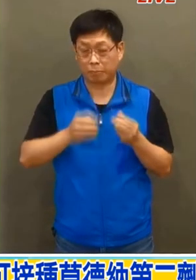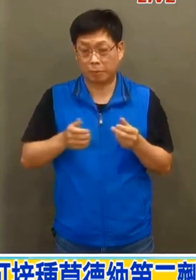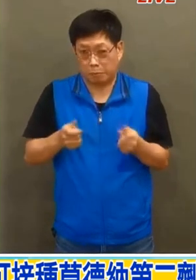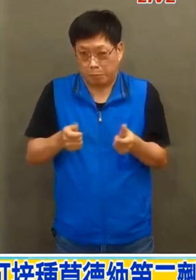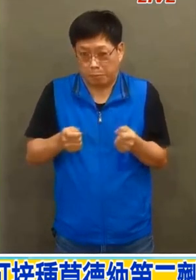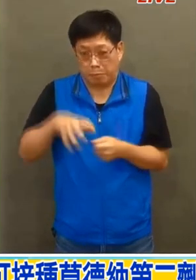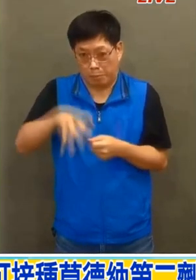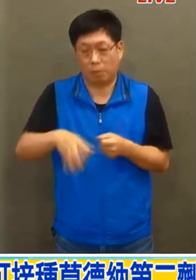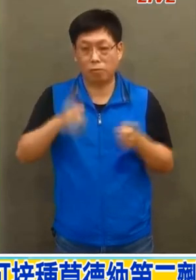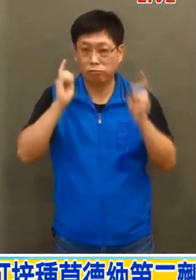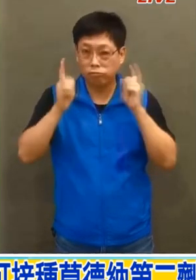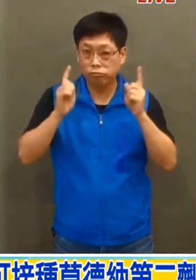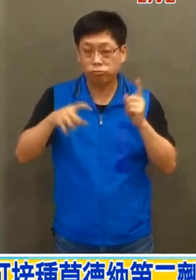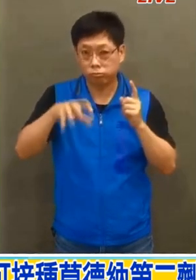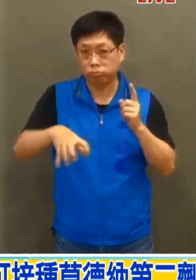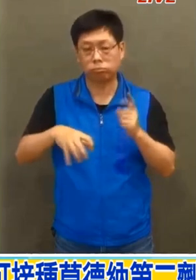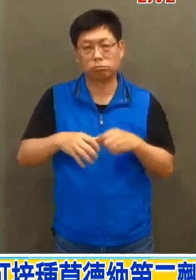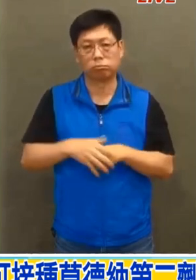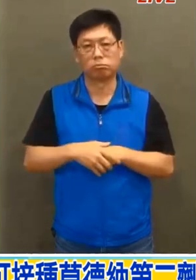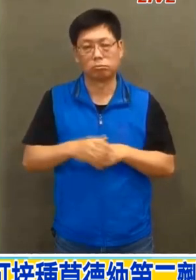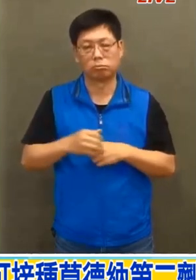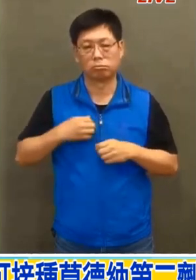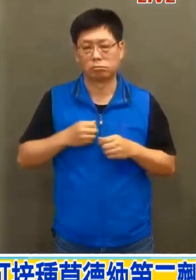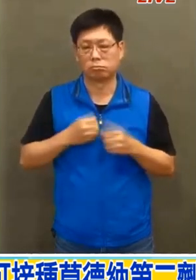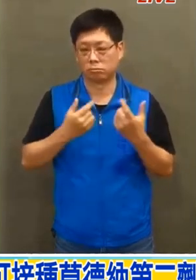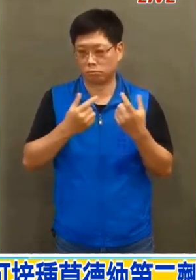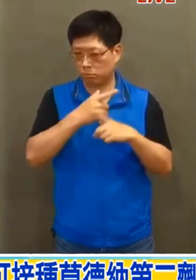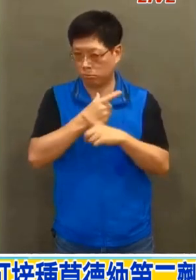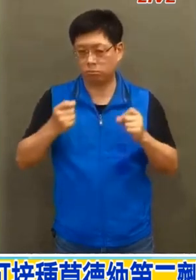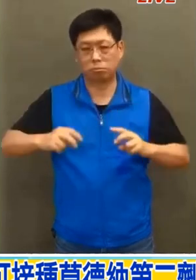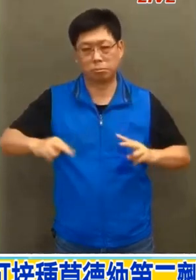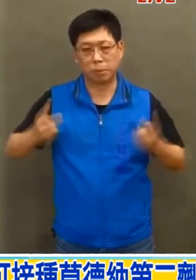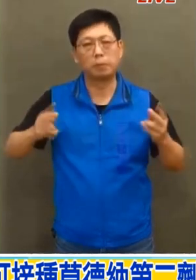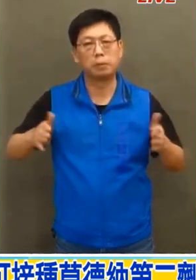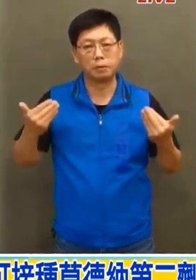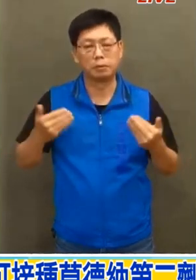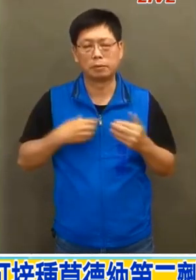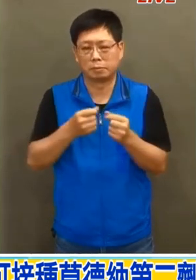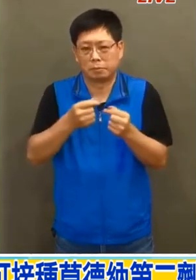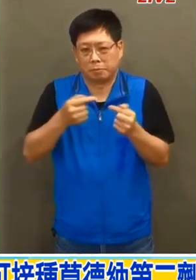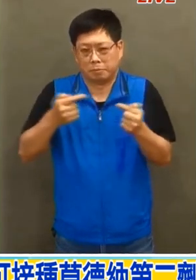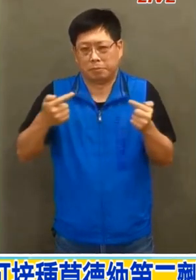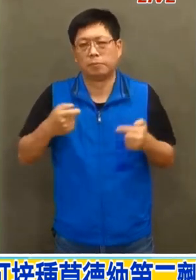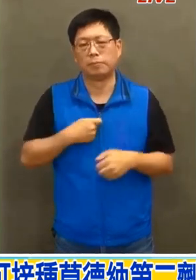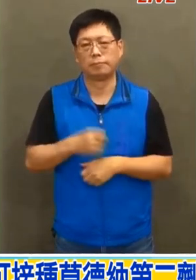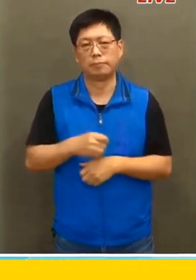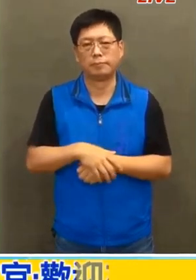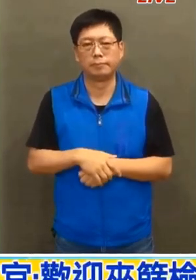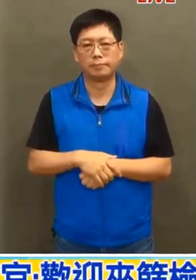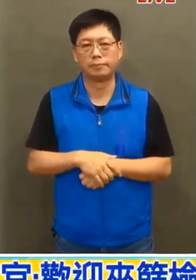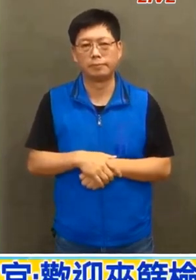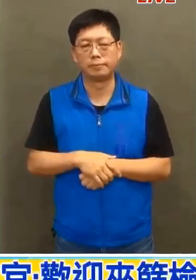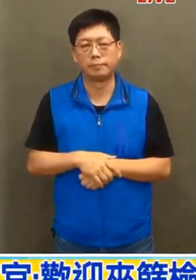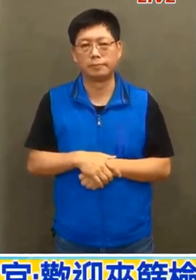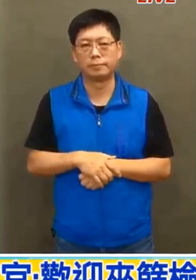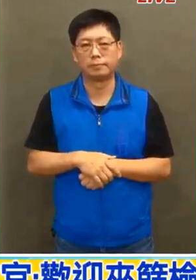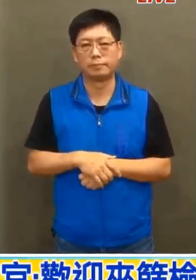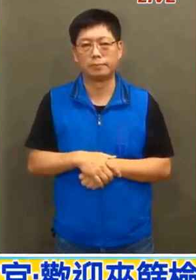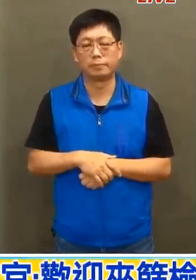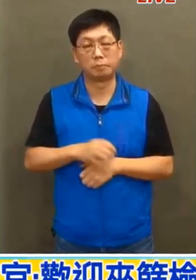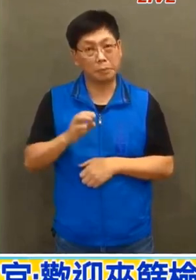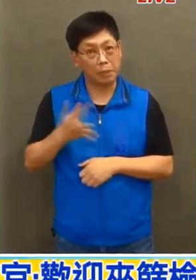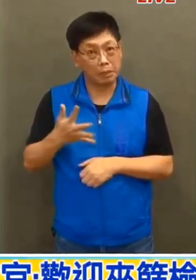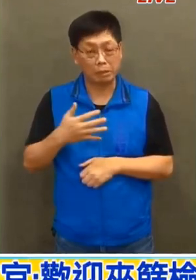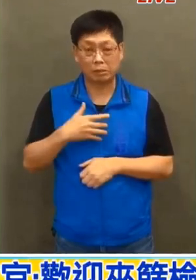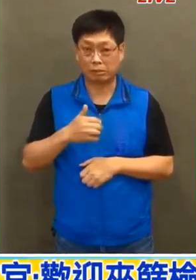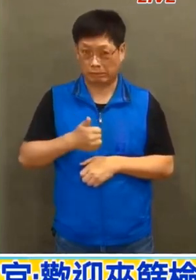业等等场所要采取逐渐松绑的方向，因为